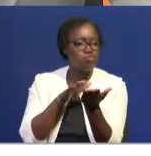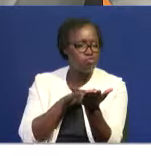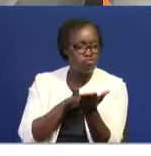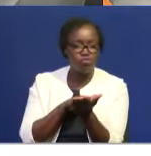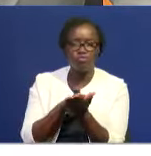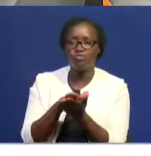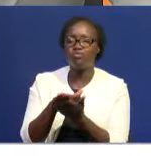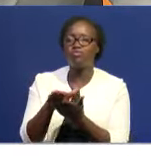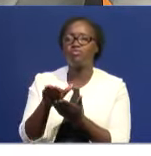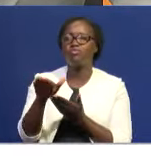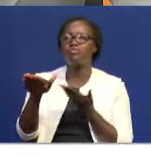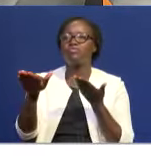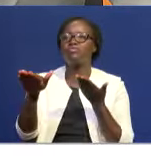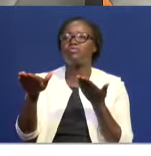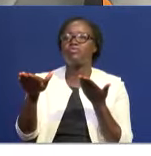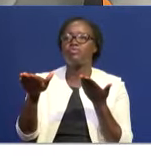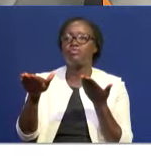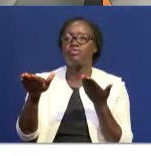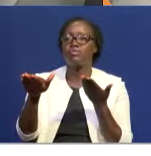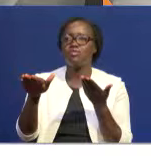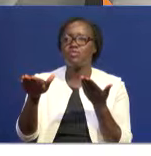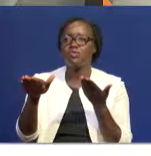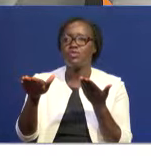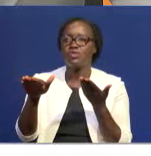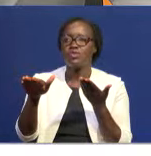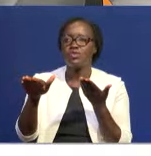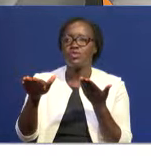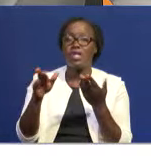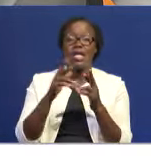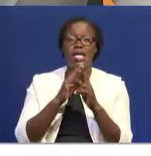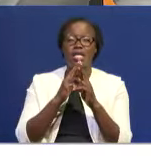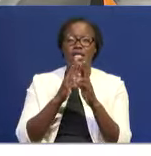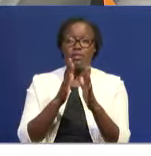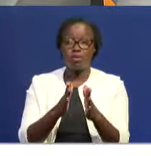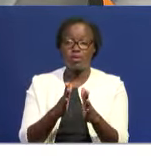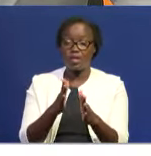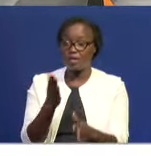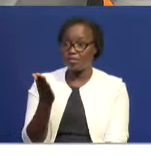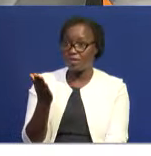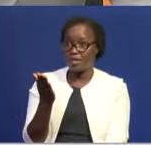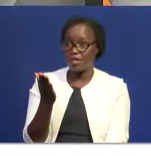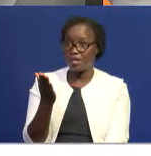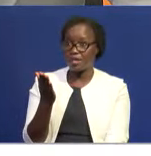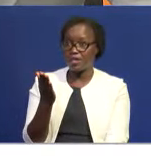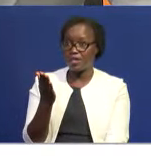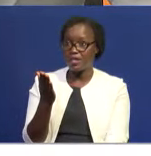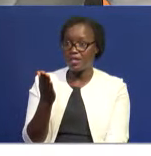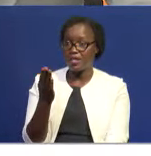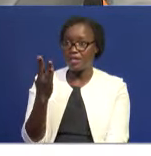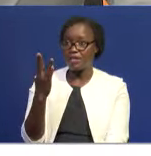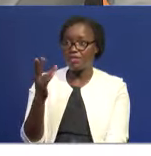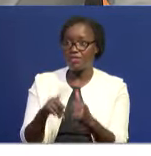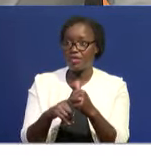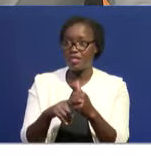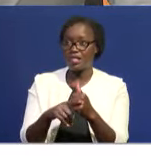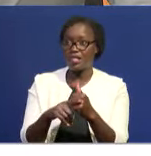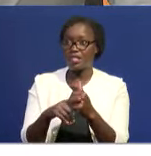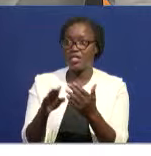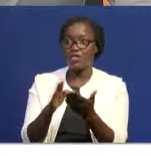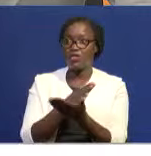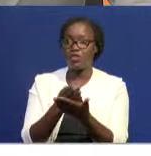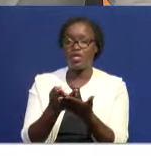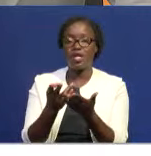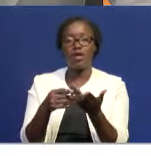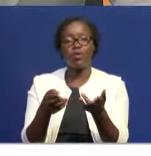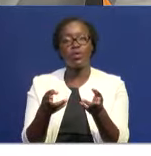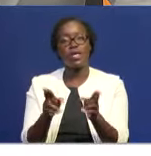vijana. Na sasa tunaungana na mwenzetu Abdulaziz Hashim ambaye yuko katika maeneo ya Kangemi, atupatie taswira kamili ya jinsi